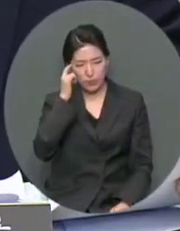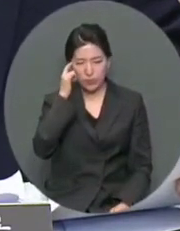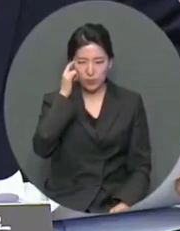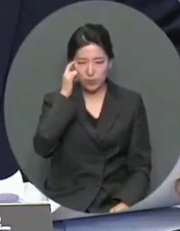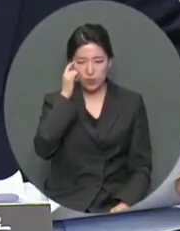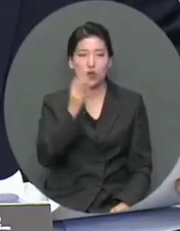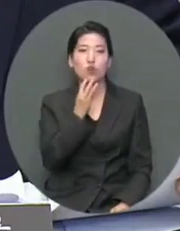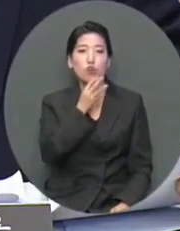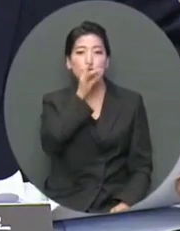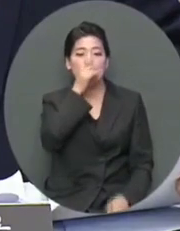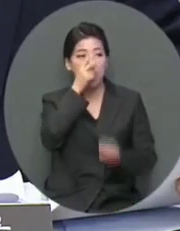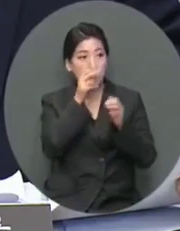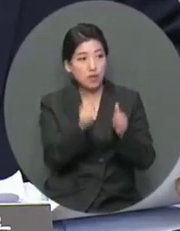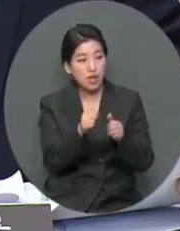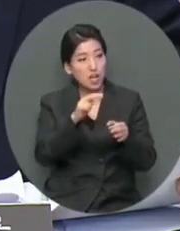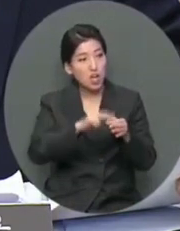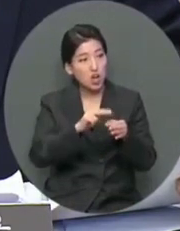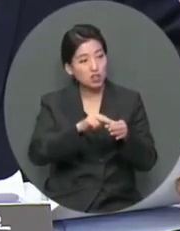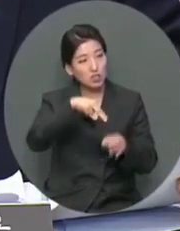서울중앙지검